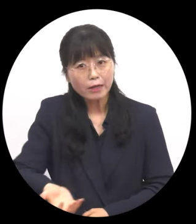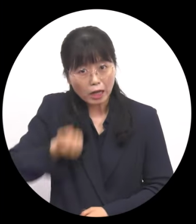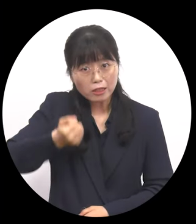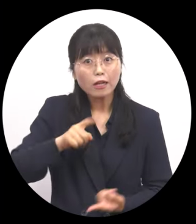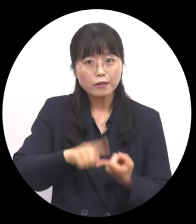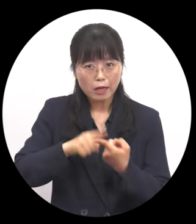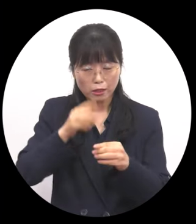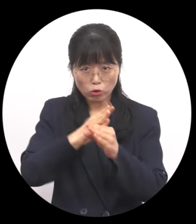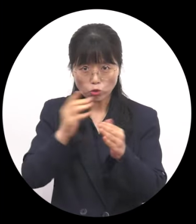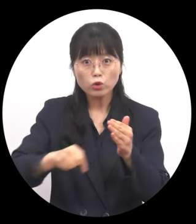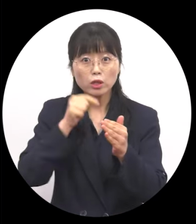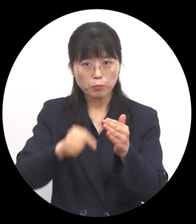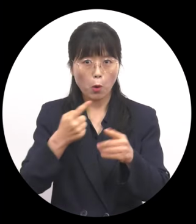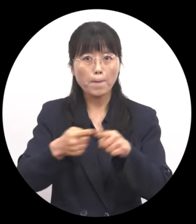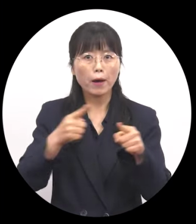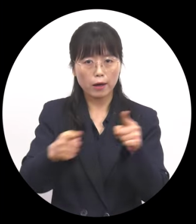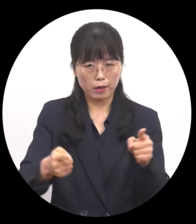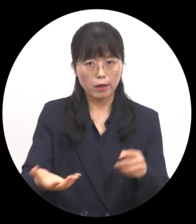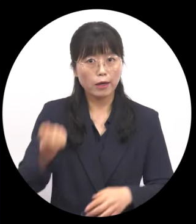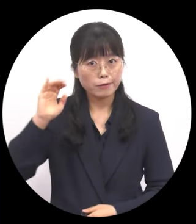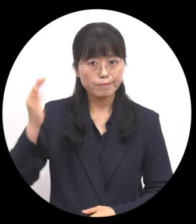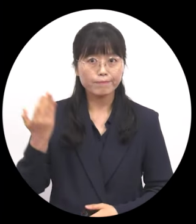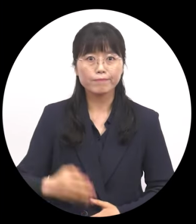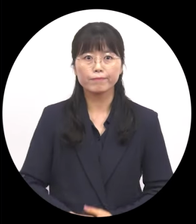대한 중심으로 저희가 평가를 합니다.